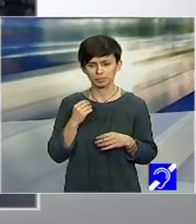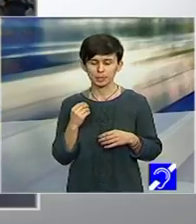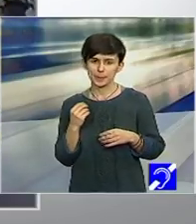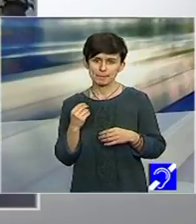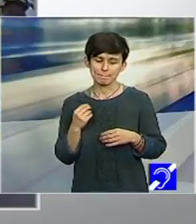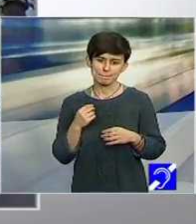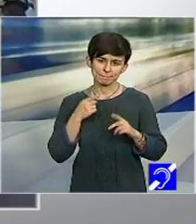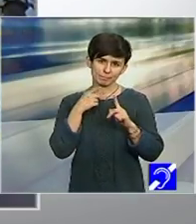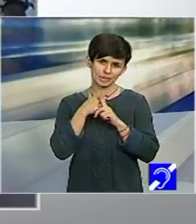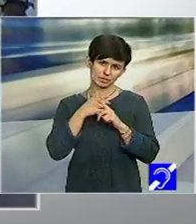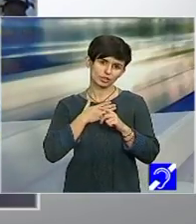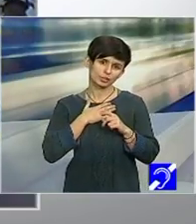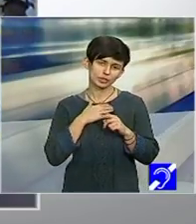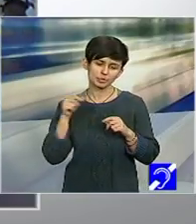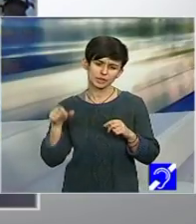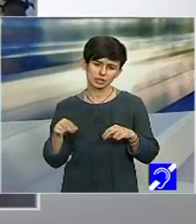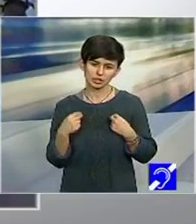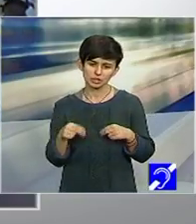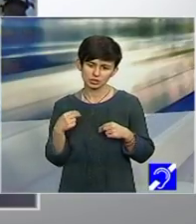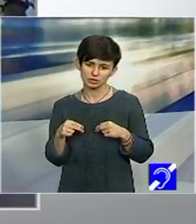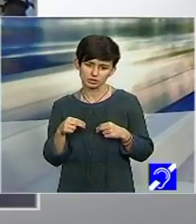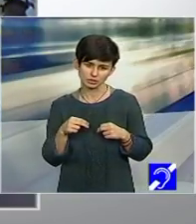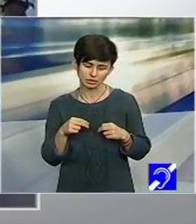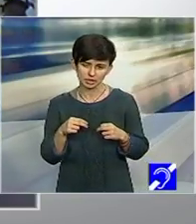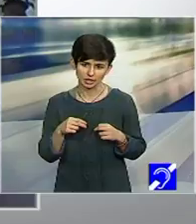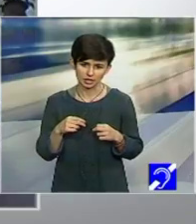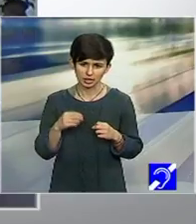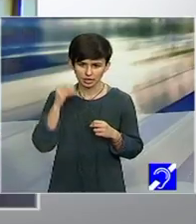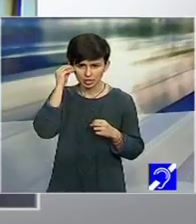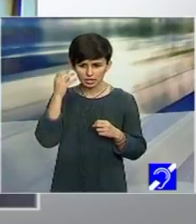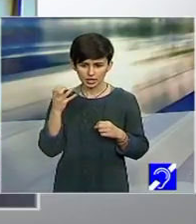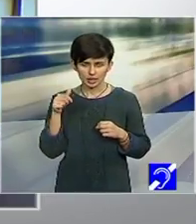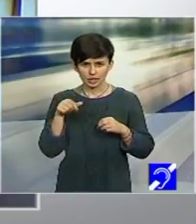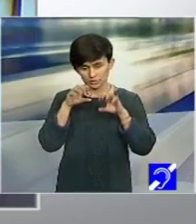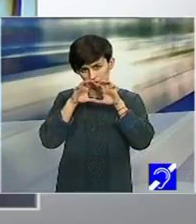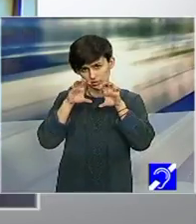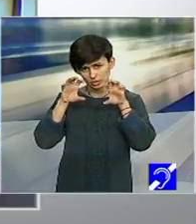și în rolul meu de consilier al domnului Florian în crearea acestui muzeu,